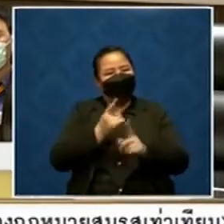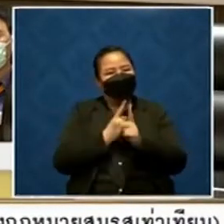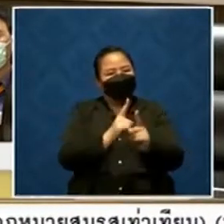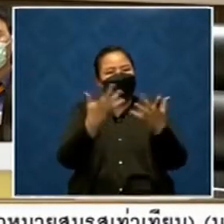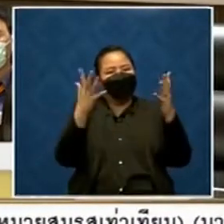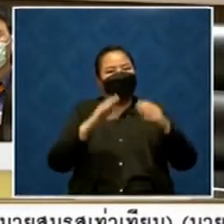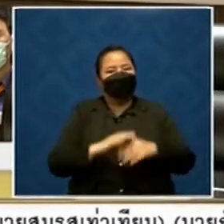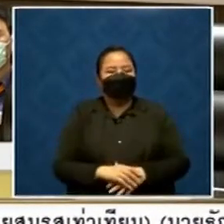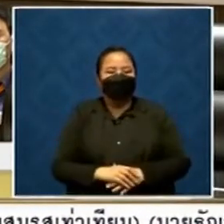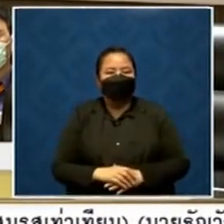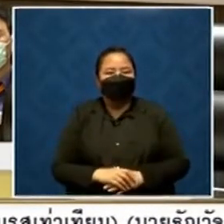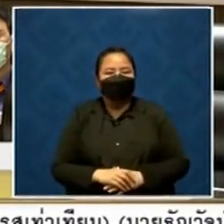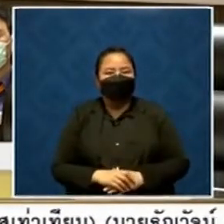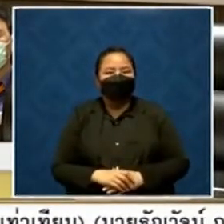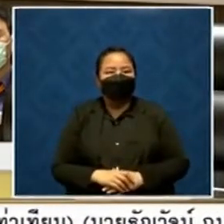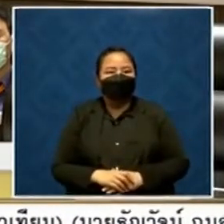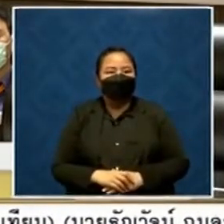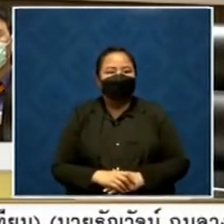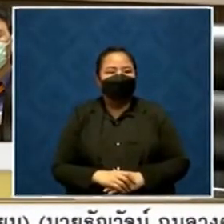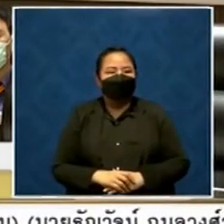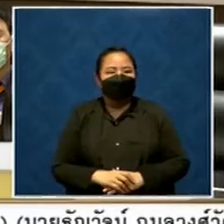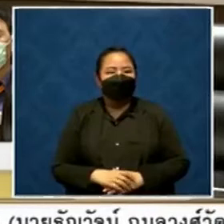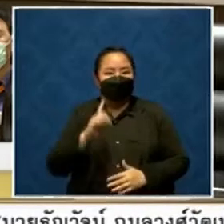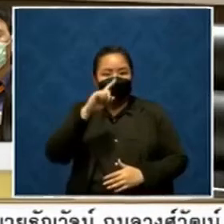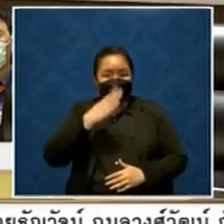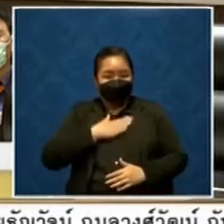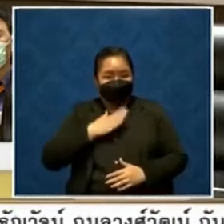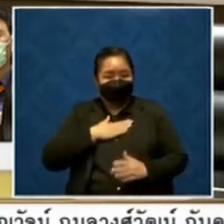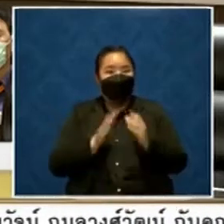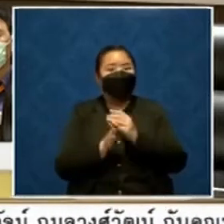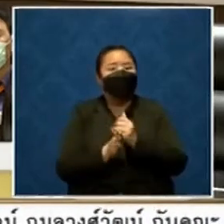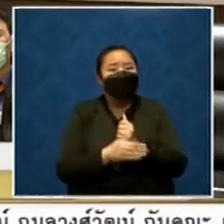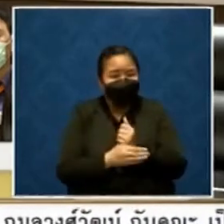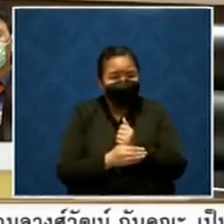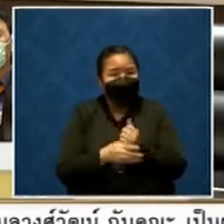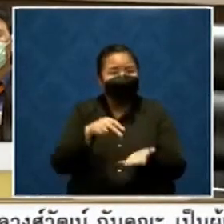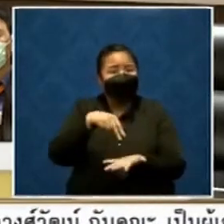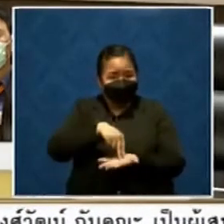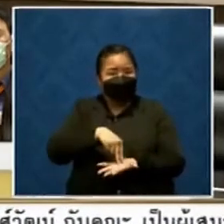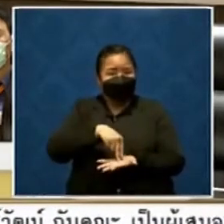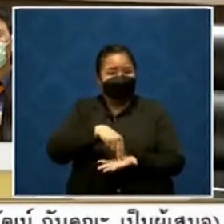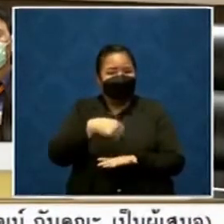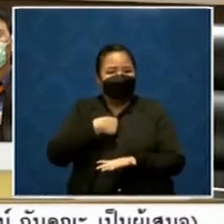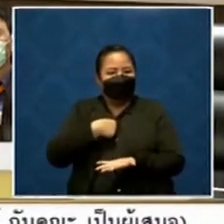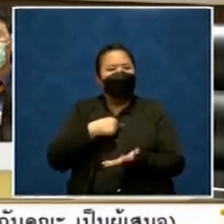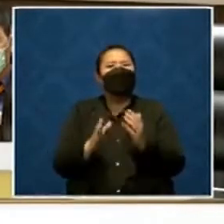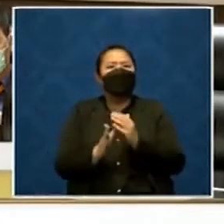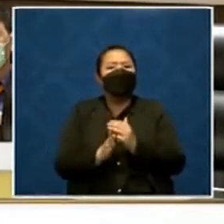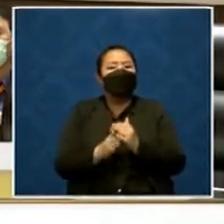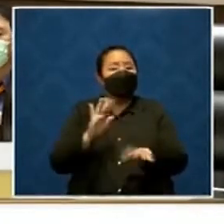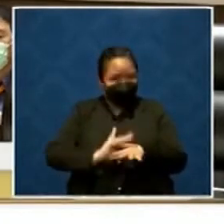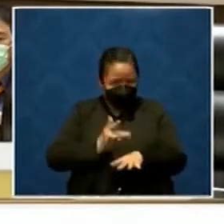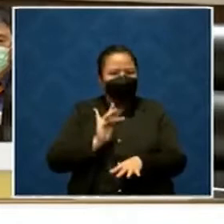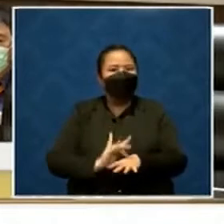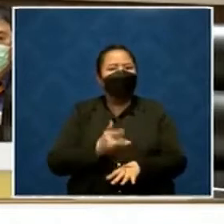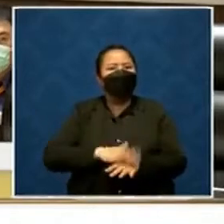นั้นท่านเชื่อว่าคนทุกคนมีอเจนดาท่านต้องแบ่งปันตรงนี้ว่าในกลุ่มบุคคลผู้มีความหลากหลายทางเพศ LGBTQ เนี่ย